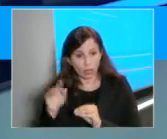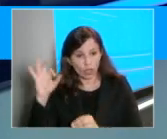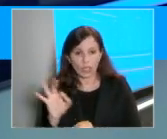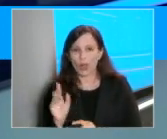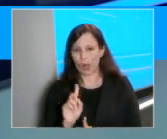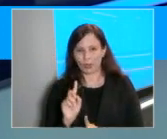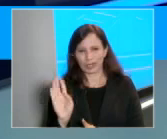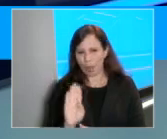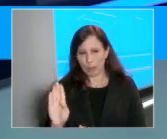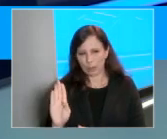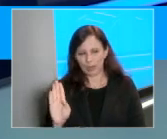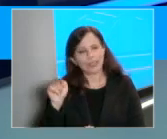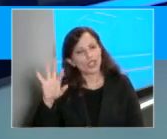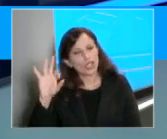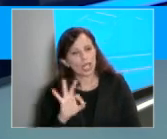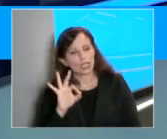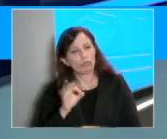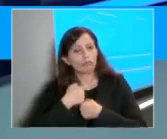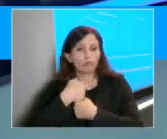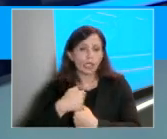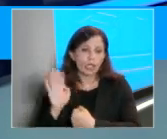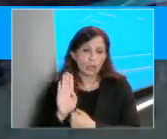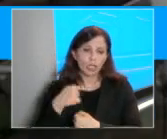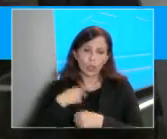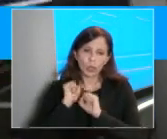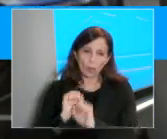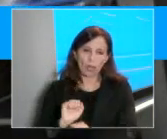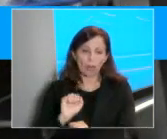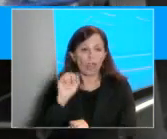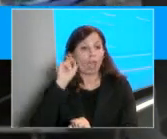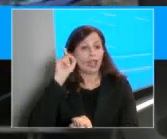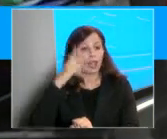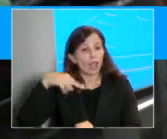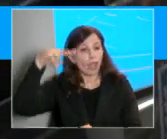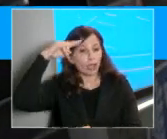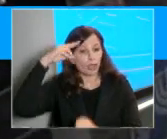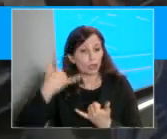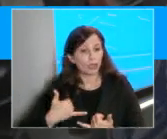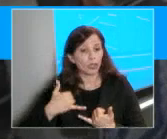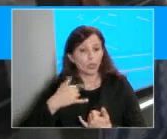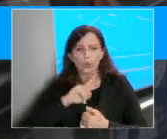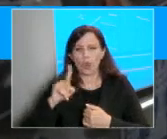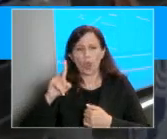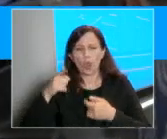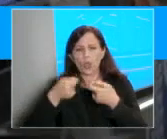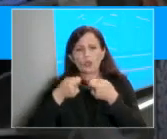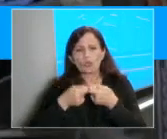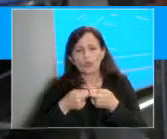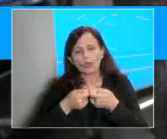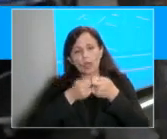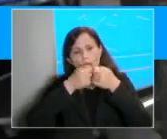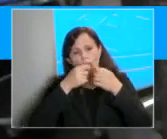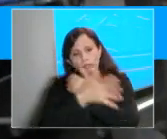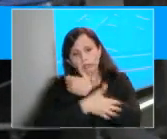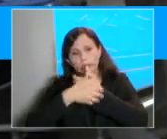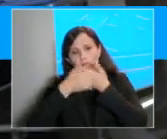ש"ס. נתניהו יש לו את הדברים שהוא מייצג, וזה טוב, אנחנו תומכים בזה. כיום הליכוד הוא לא השופר של הציבור המוחלש, אלא הליכוד,